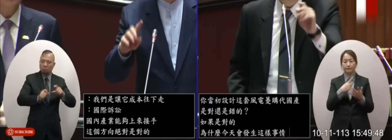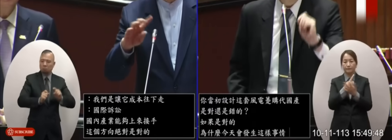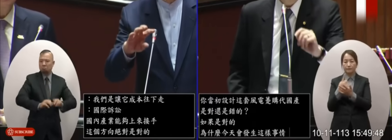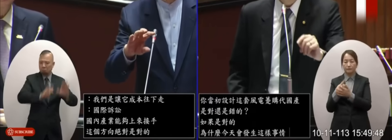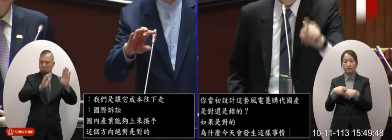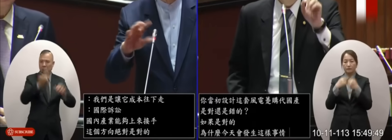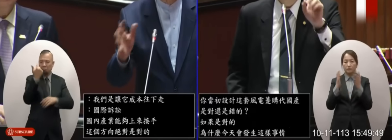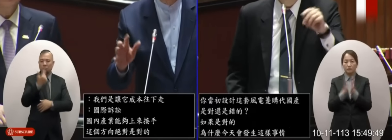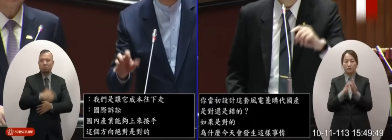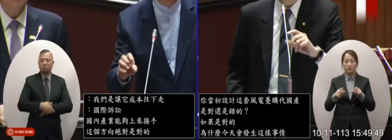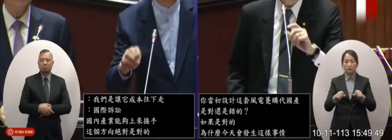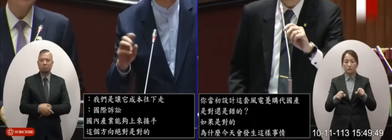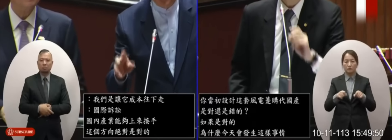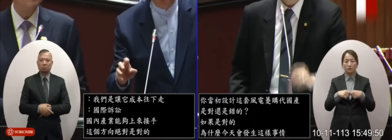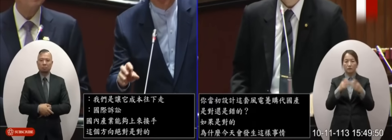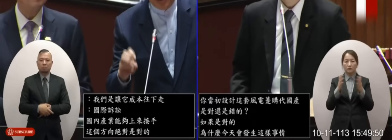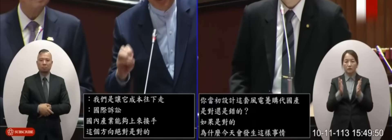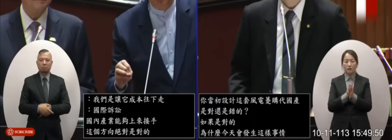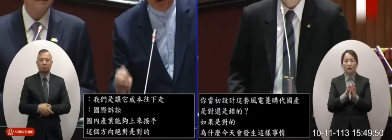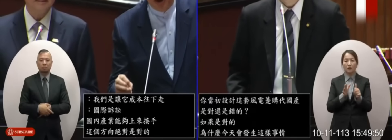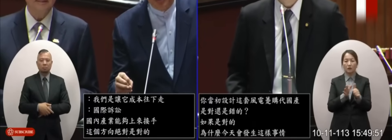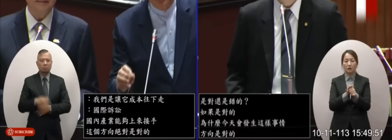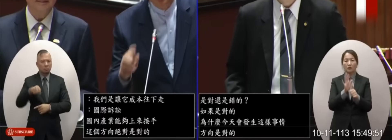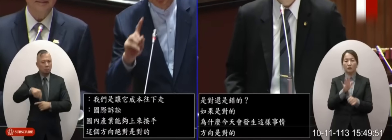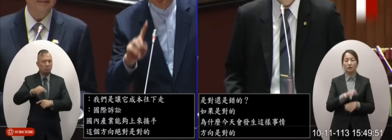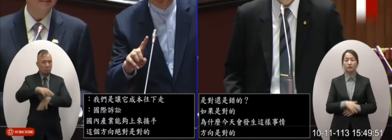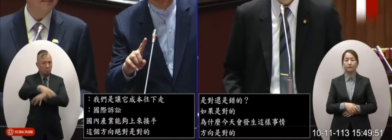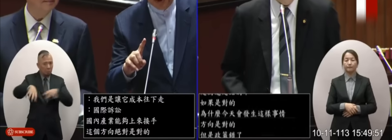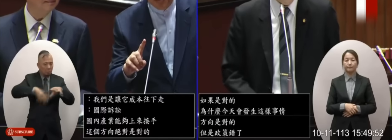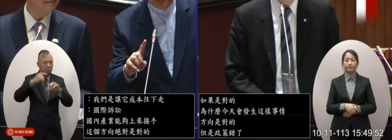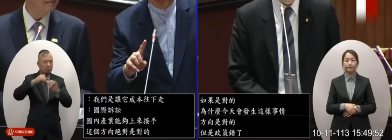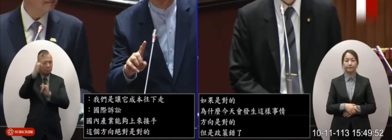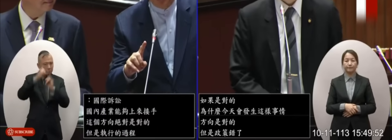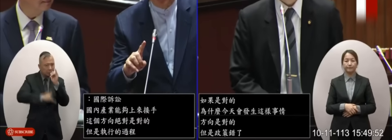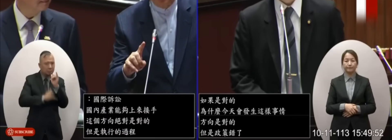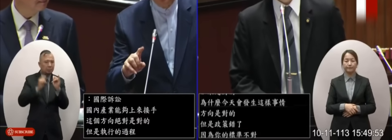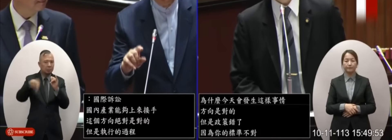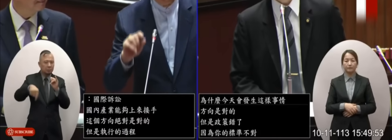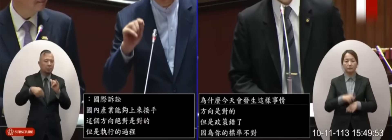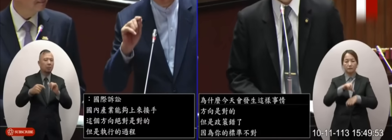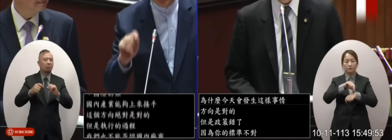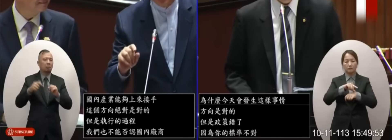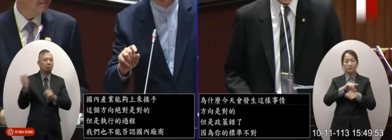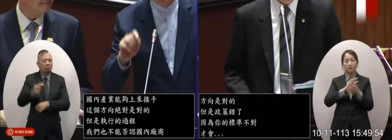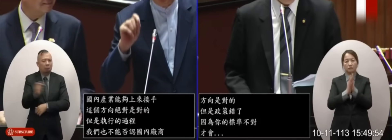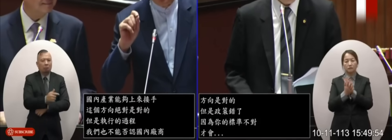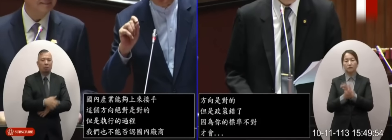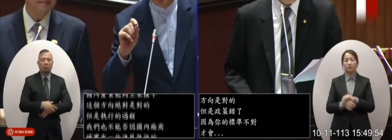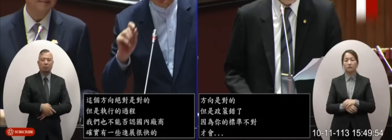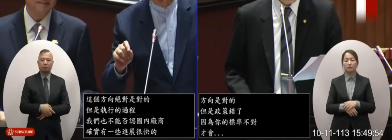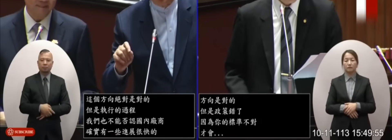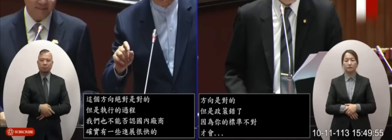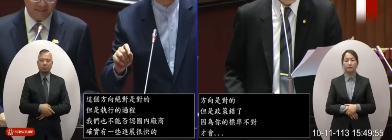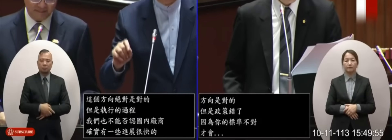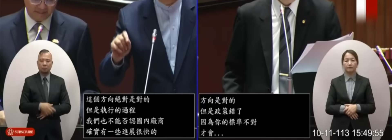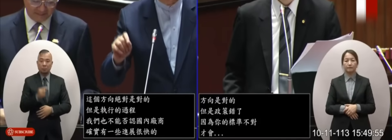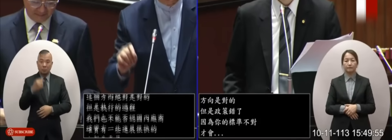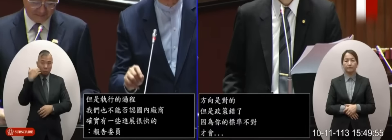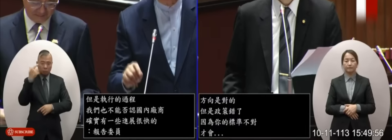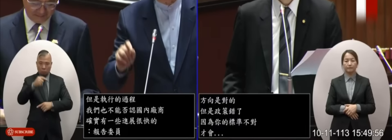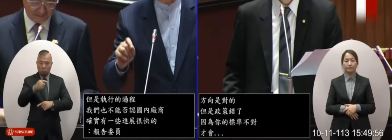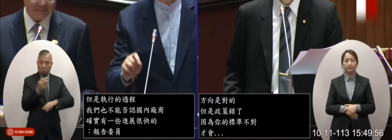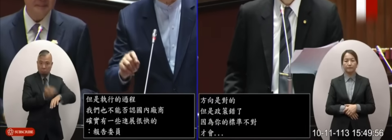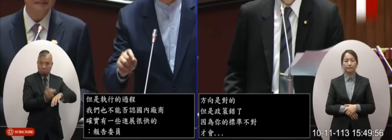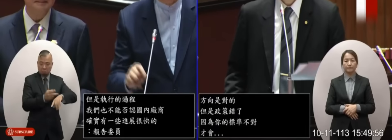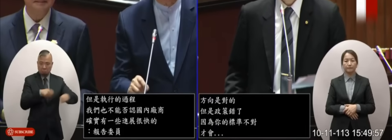有的推动都被业主裹挟， 时空的变化太快， 对不对？ 时空的变化太快， 时空的变化太快， 我们不可能用一种策略，然后